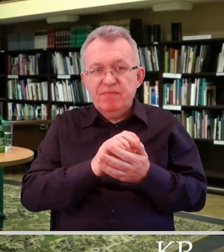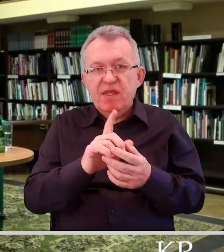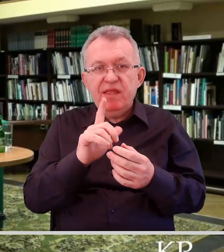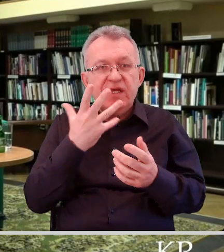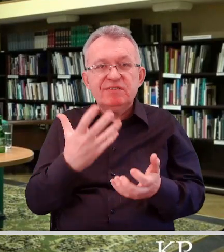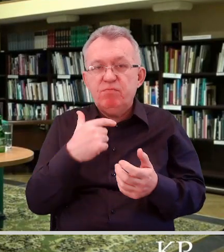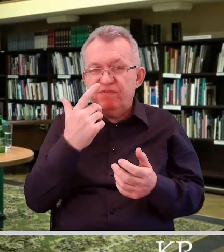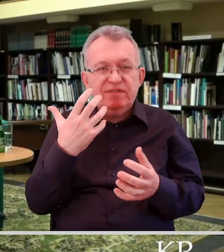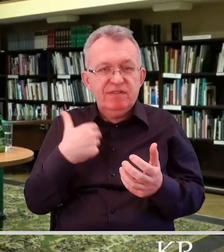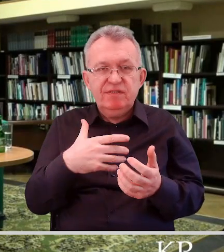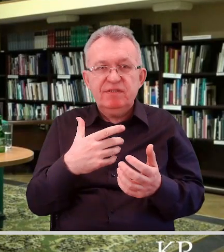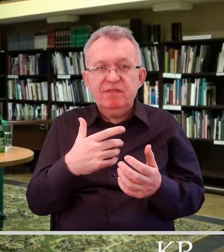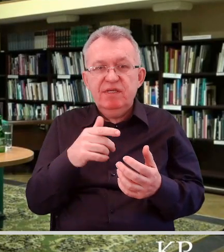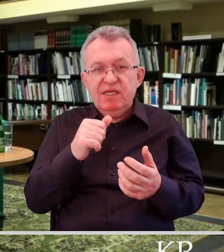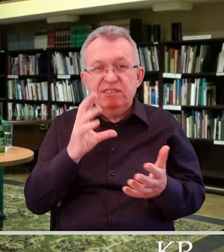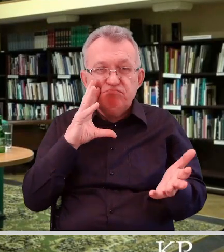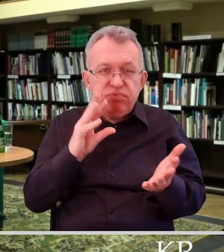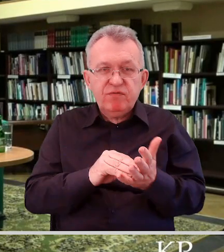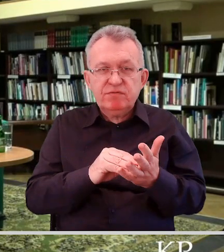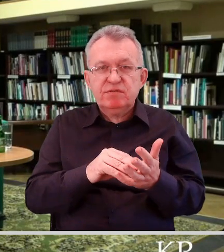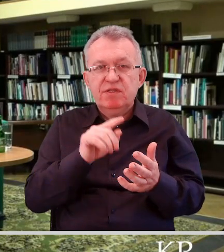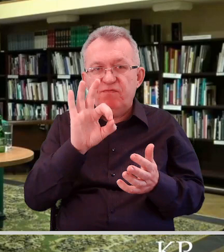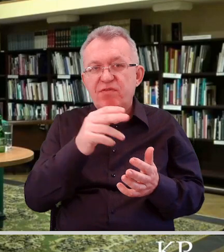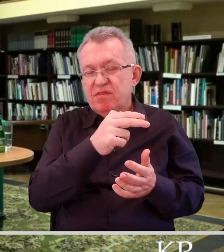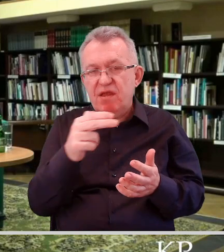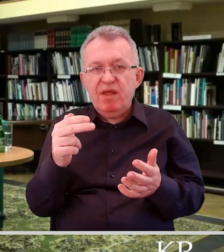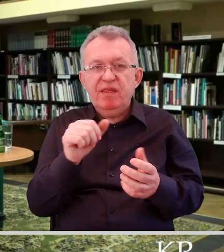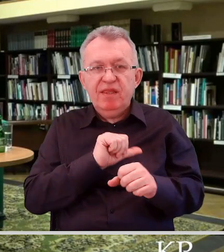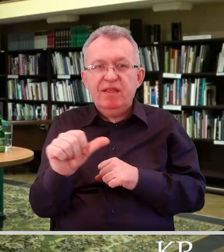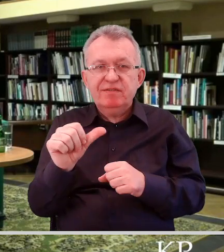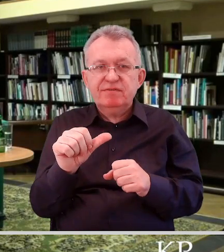chcę powiedzieć, że to jest jakoś powtórzenie, czy że ten temat jest